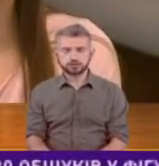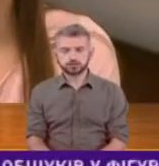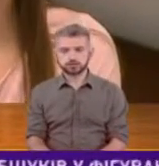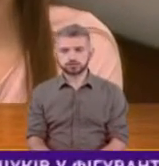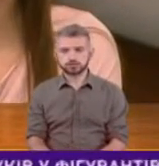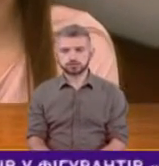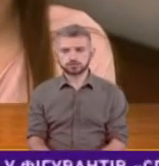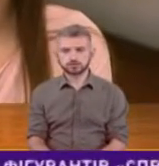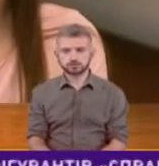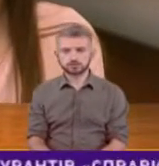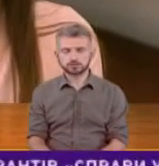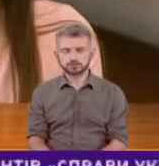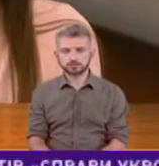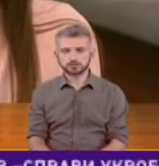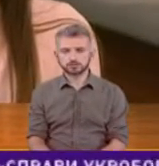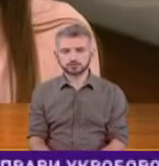день. Добрий день.